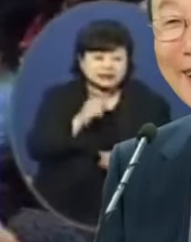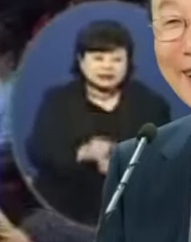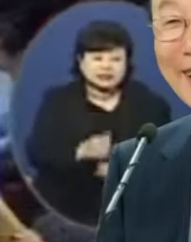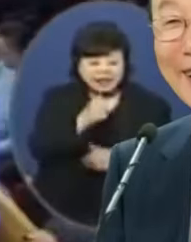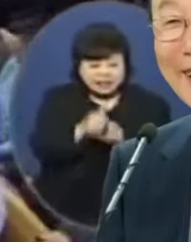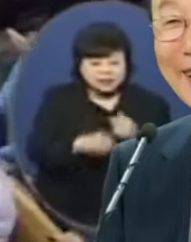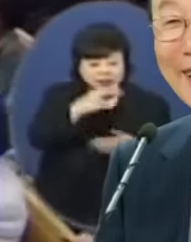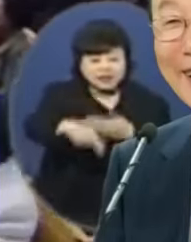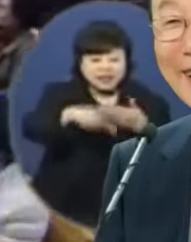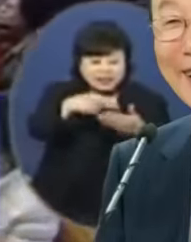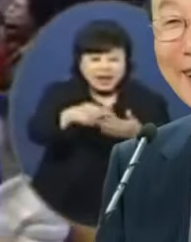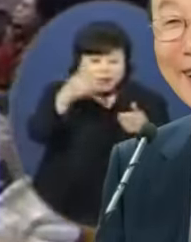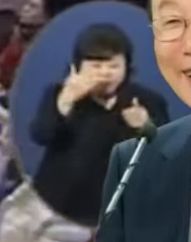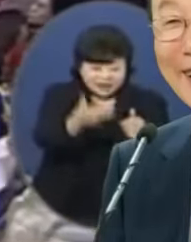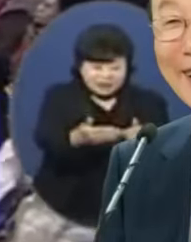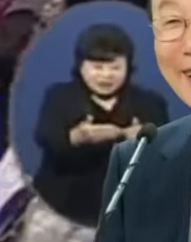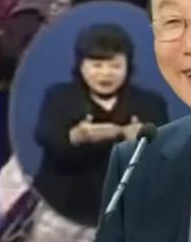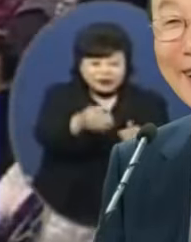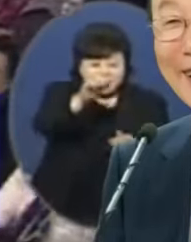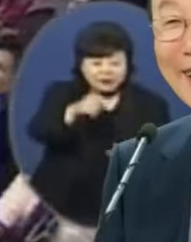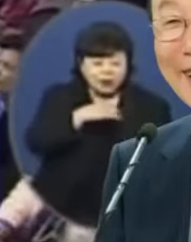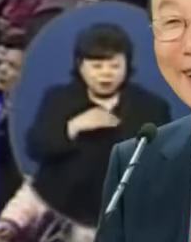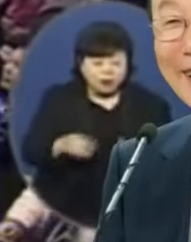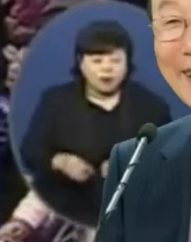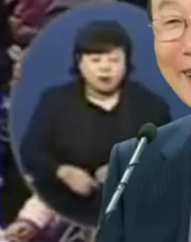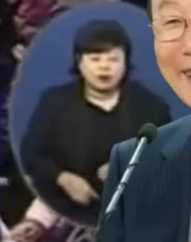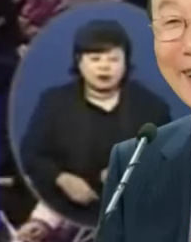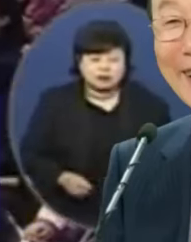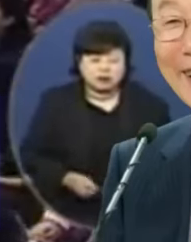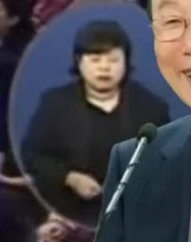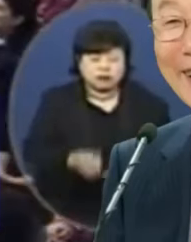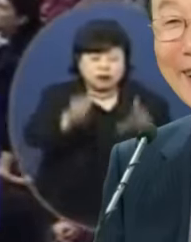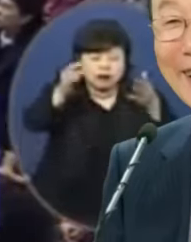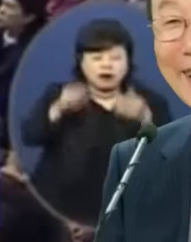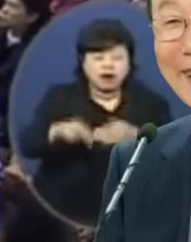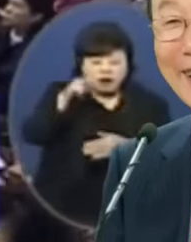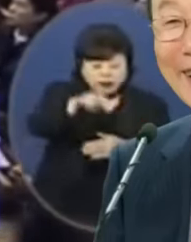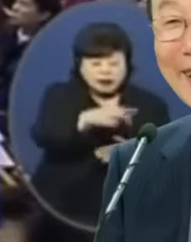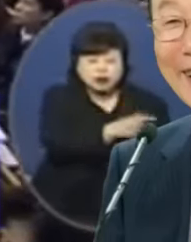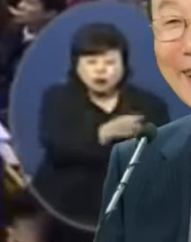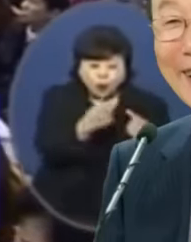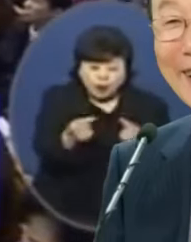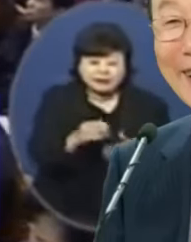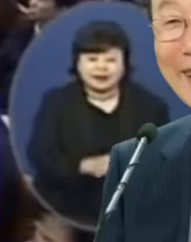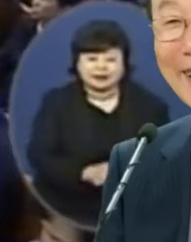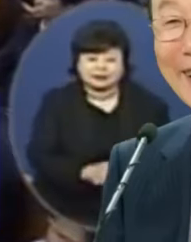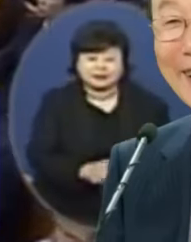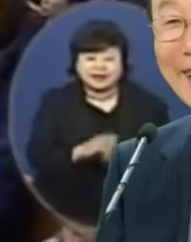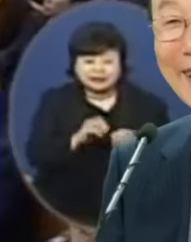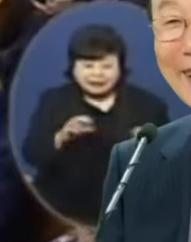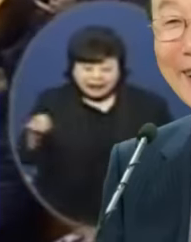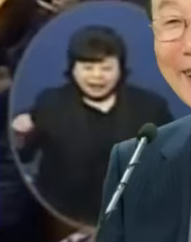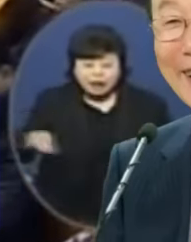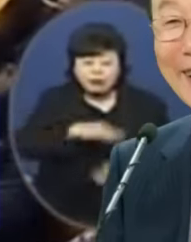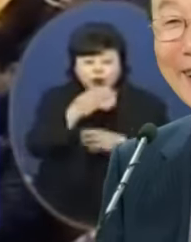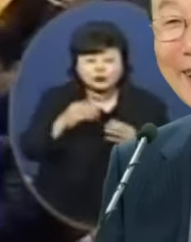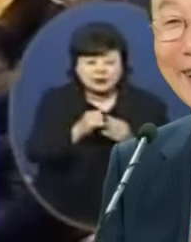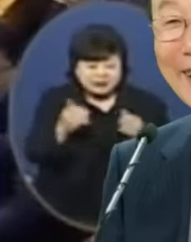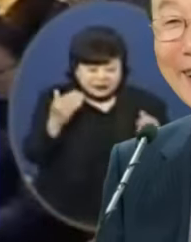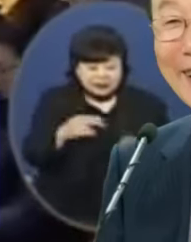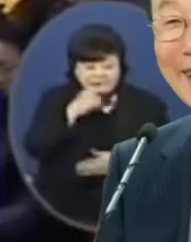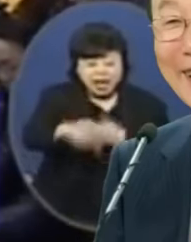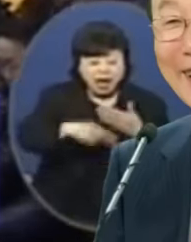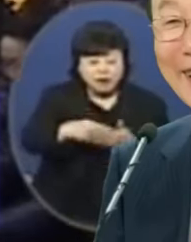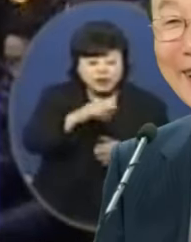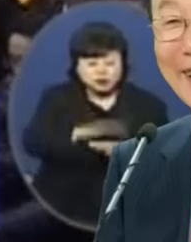너희 하나님 야훼께서 우리 앞에 홍해를 말리시고 우리를 건너가게 하신 것 같았으니 땅의 모든 백성에게